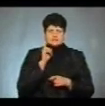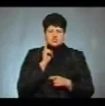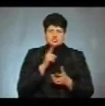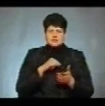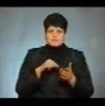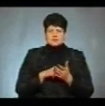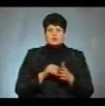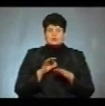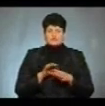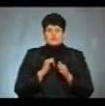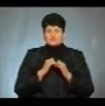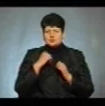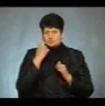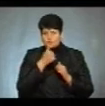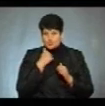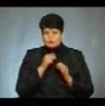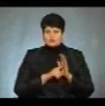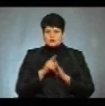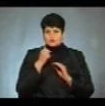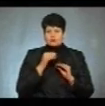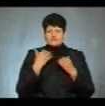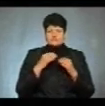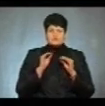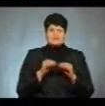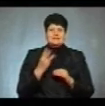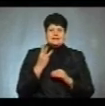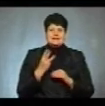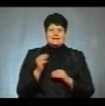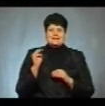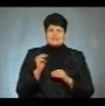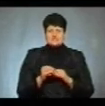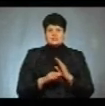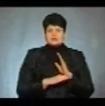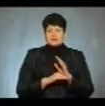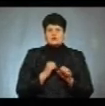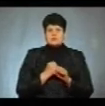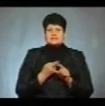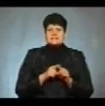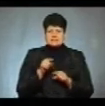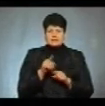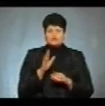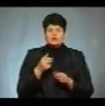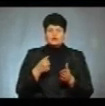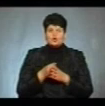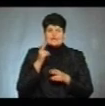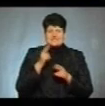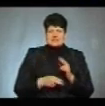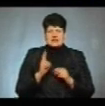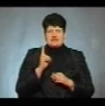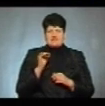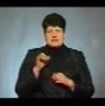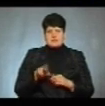благоустрою. З початку року в Тернополі висадили близько 3 тисяч дерев. Робитимуть це до кінця квітня, повідомив міський голова Тернополя Сергій